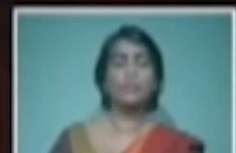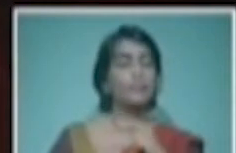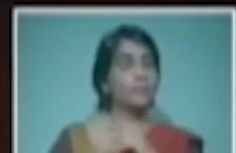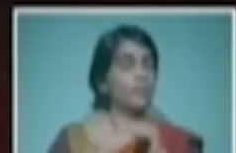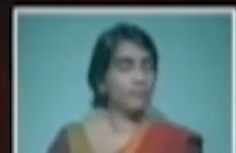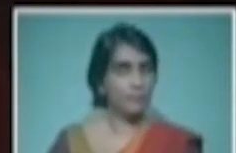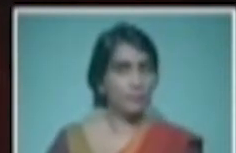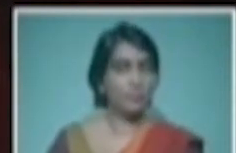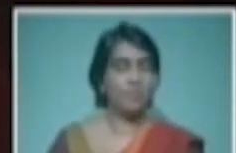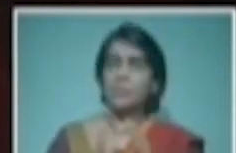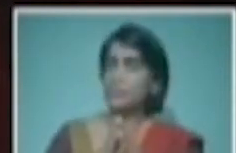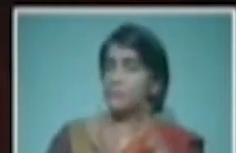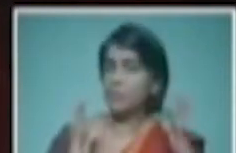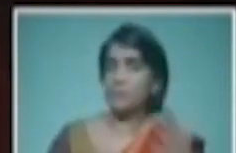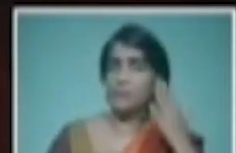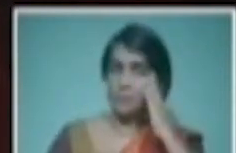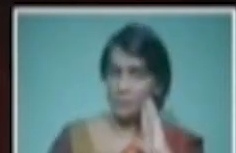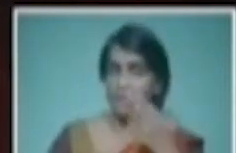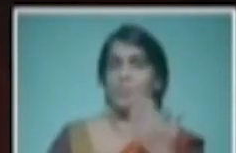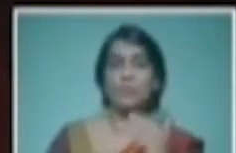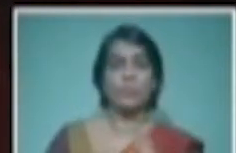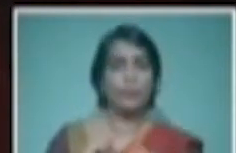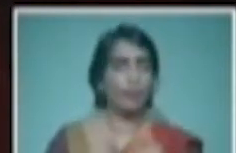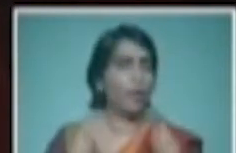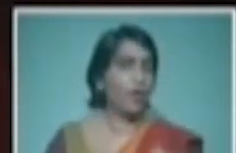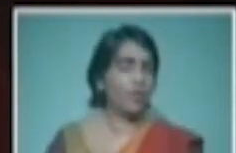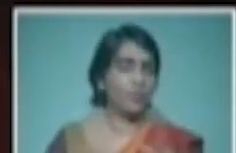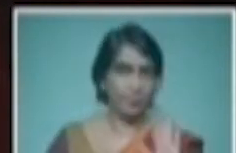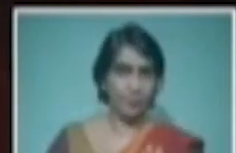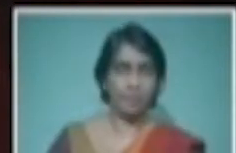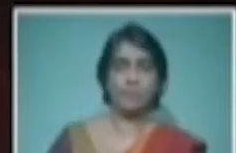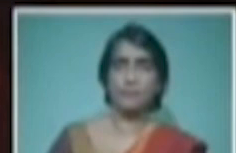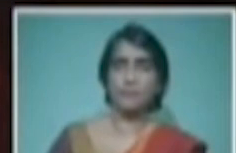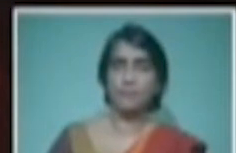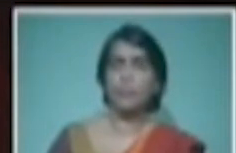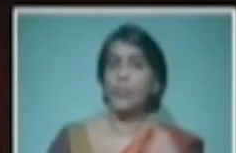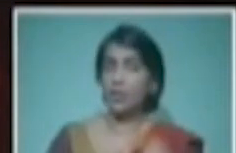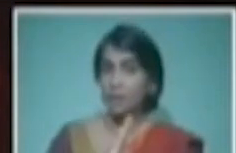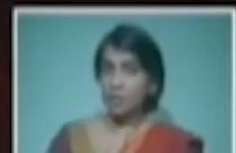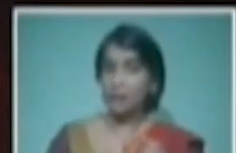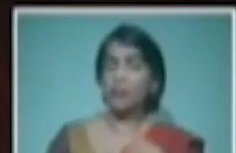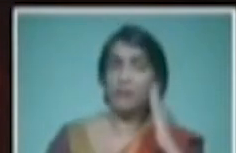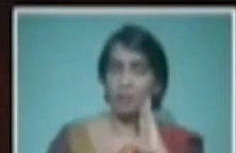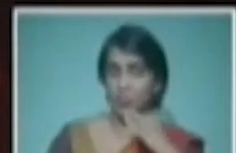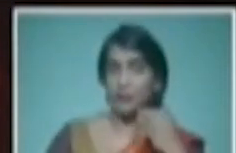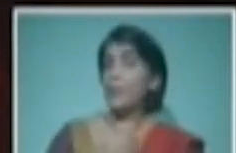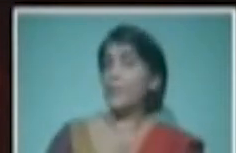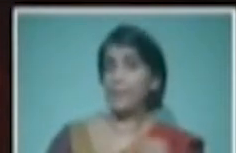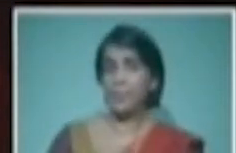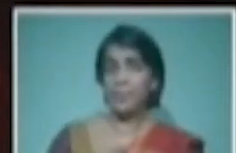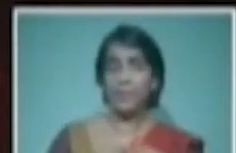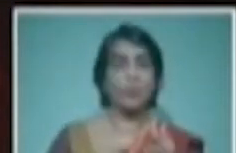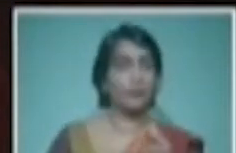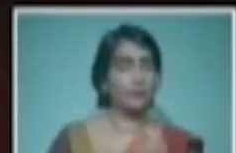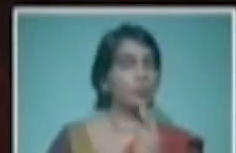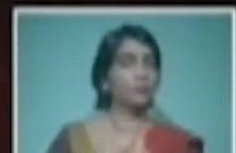තුලින් බොහෝ සම්ප්‍රදායික ශිල්ප අපට අහිමි වෙමින් පවතිනවා. දේශීය හා සම්ප්‍රදායික කර්මාන්ත ආර්ථිකය